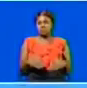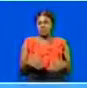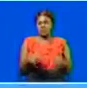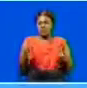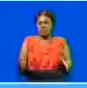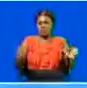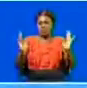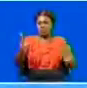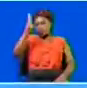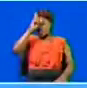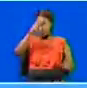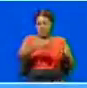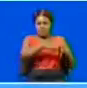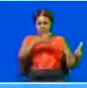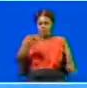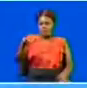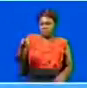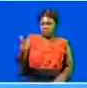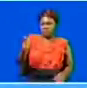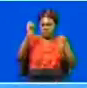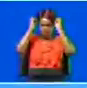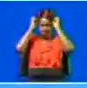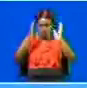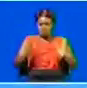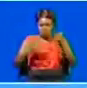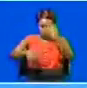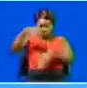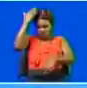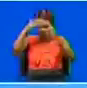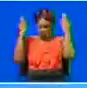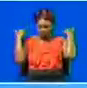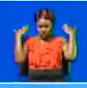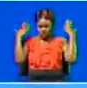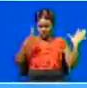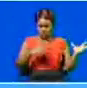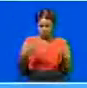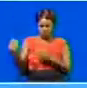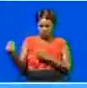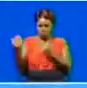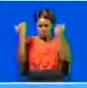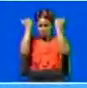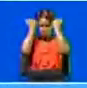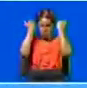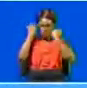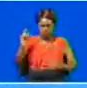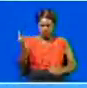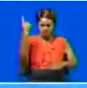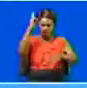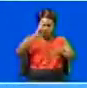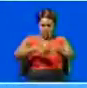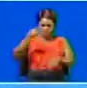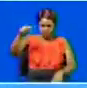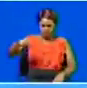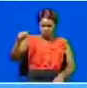Afisa wa polisi aliyeua kwa kumpiga risasi mwanafunzi chuo kikuu cha Meru amefikishwa katika mahakama ya Meru kwa mara ya kwanza hii